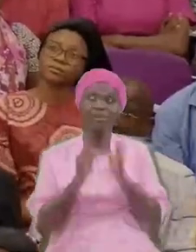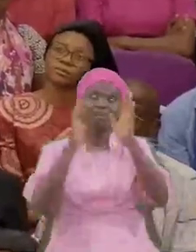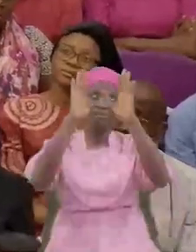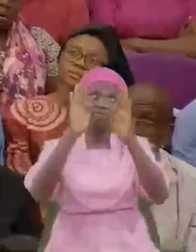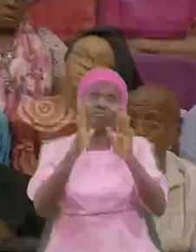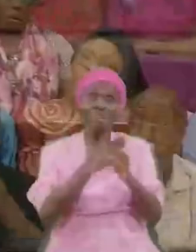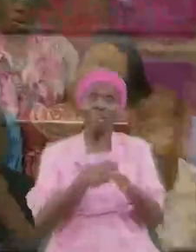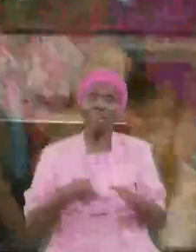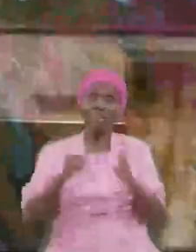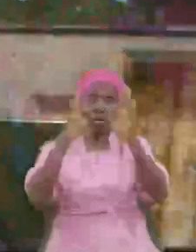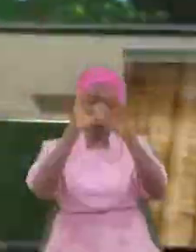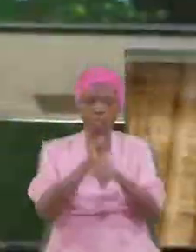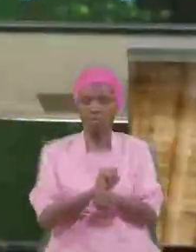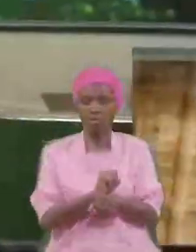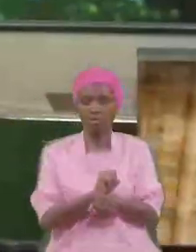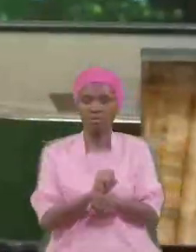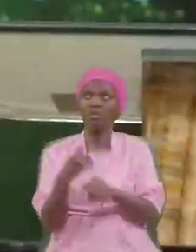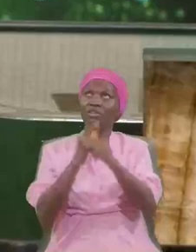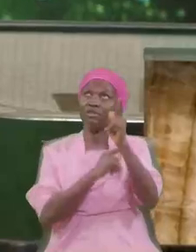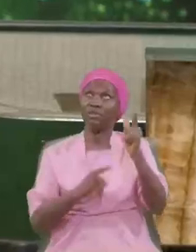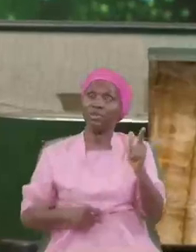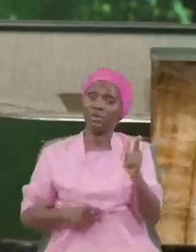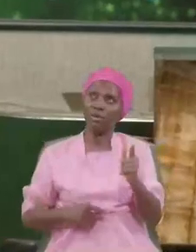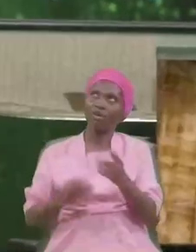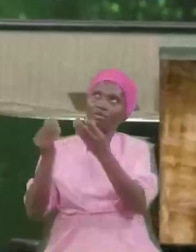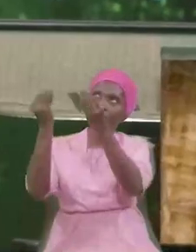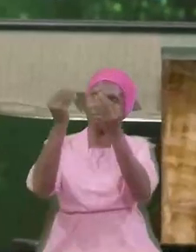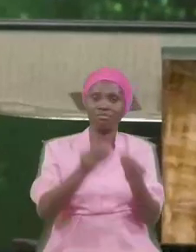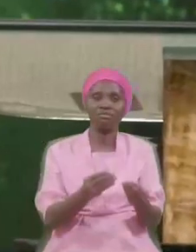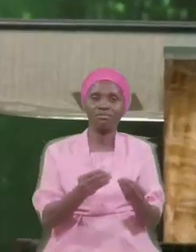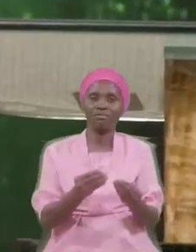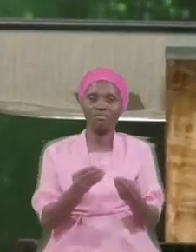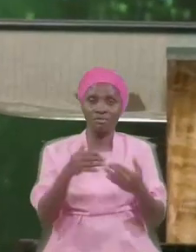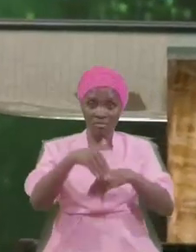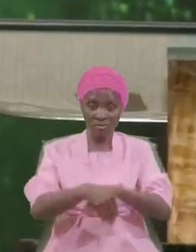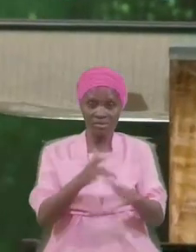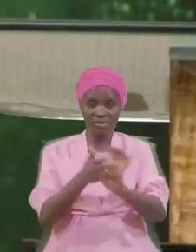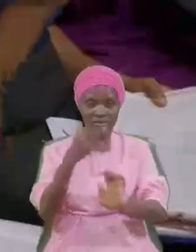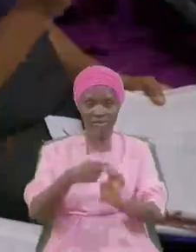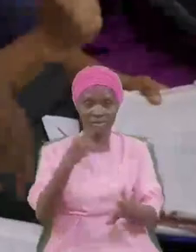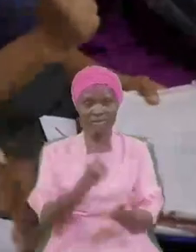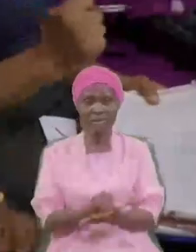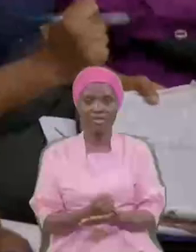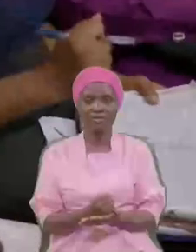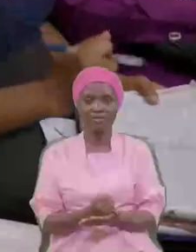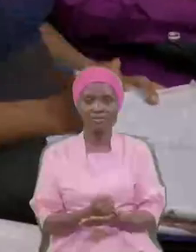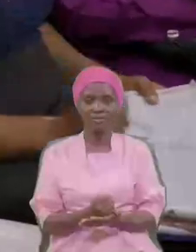et des miracles. Le Seigneur accorde cela. Il les accorde ce